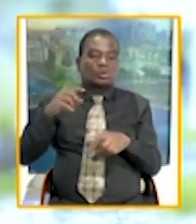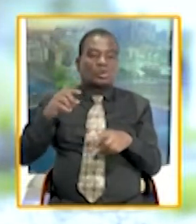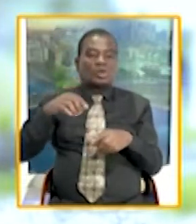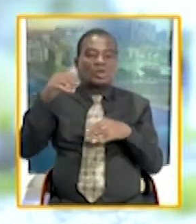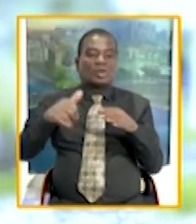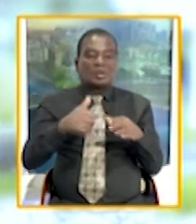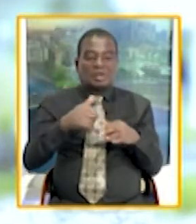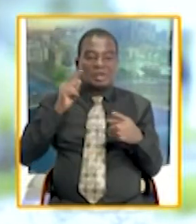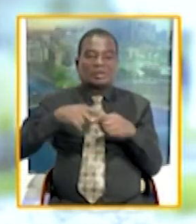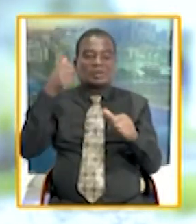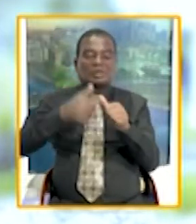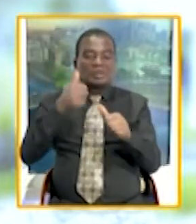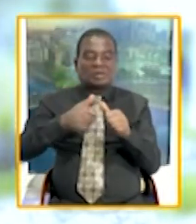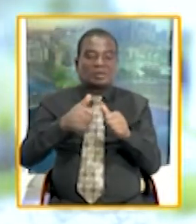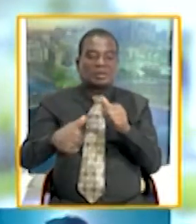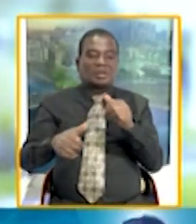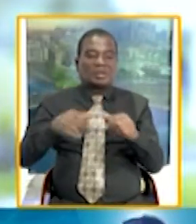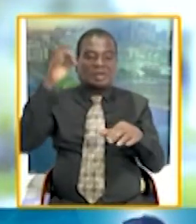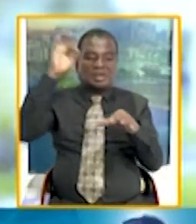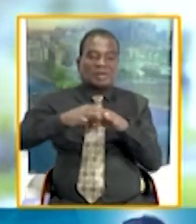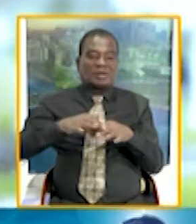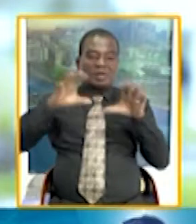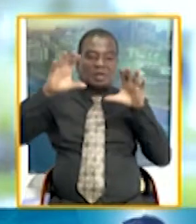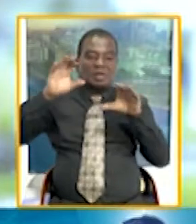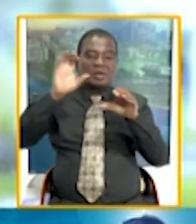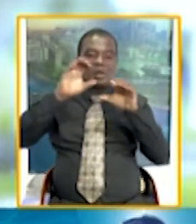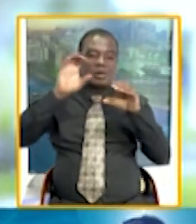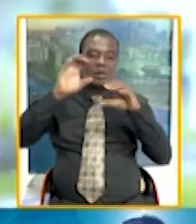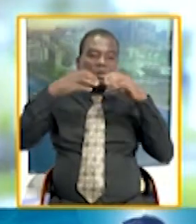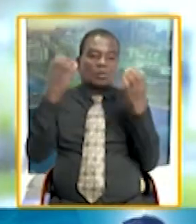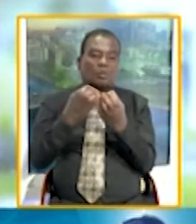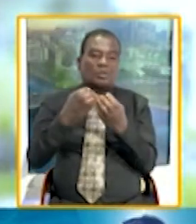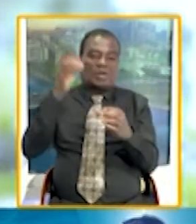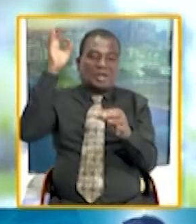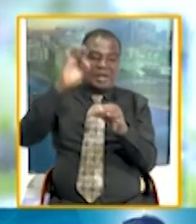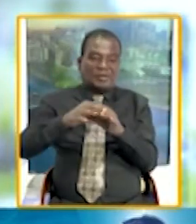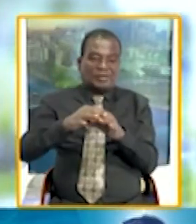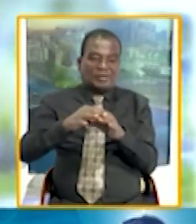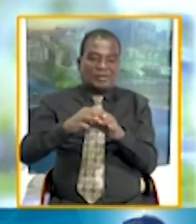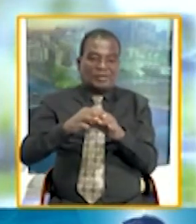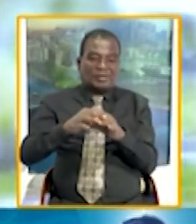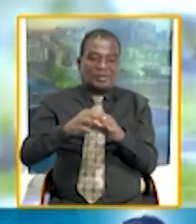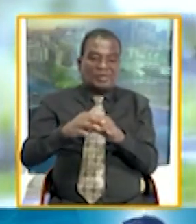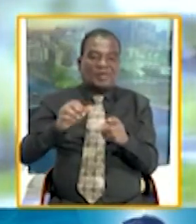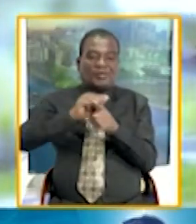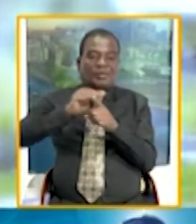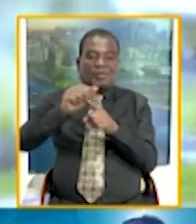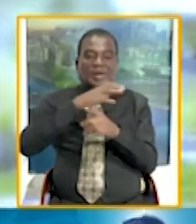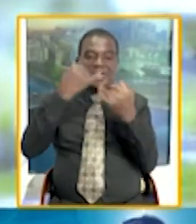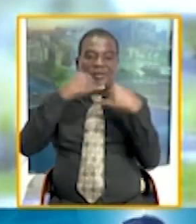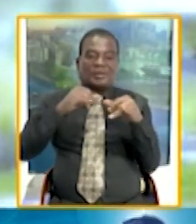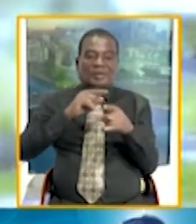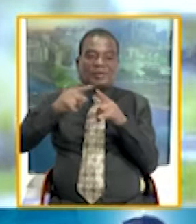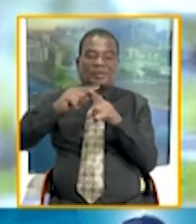de chaque élection, la commission électorale indépendante, la CEI, informe et forme ses différents partenaires. Hier